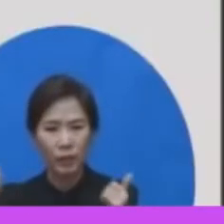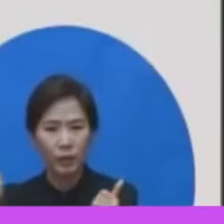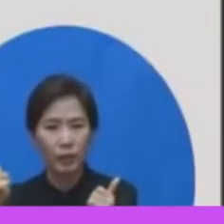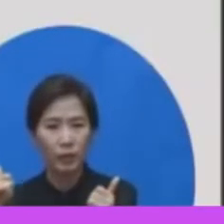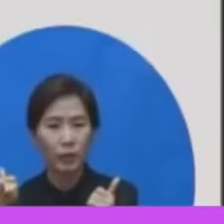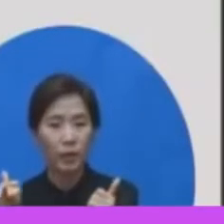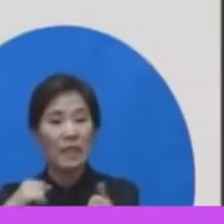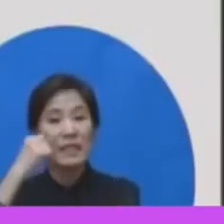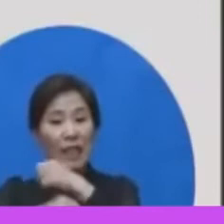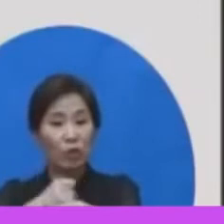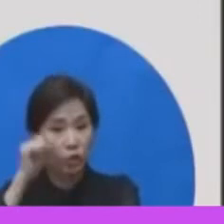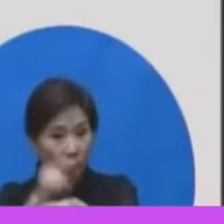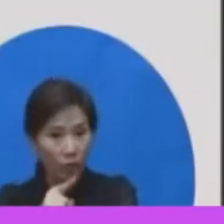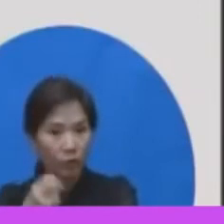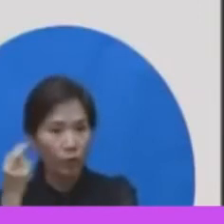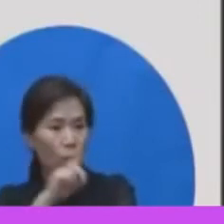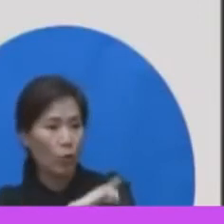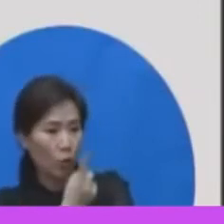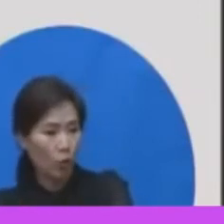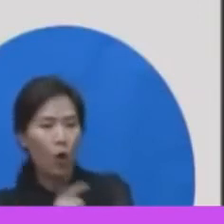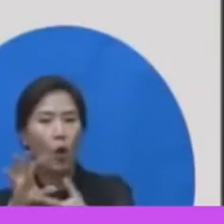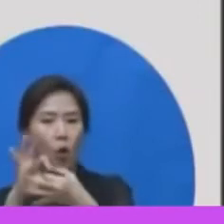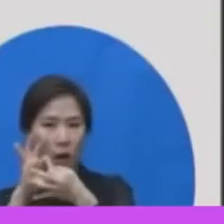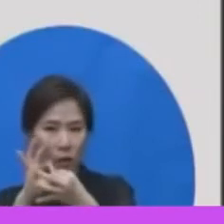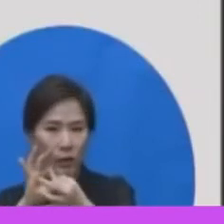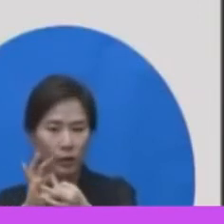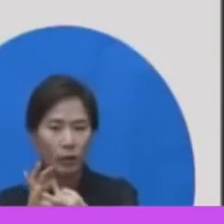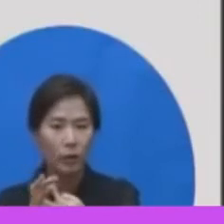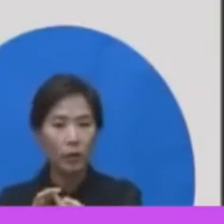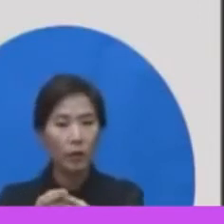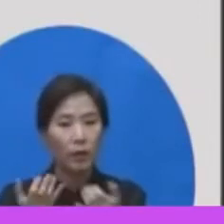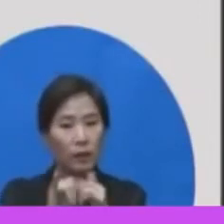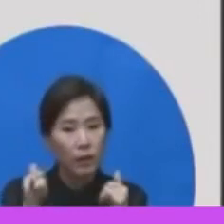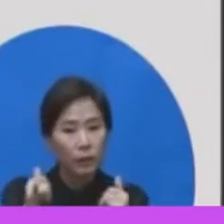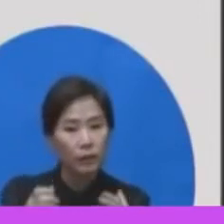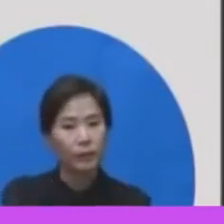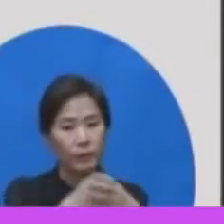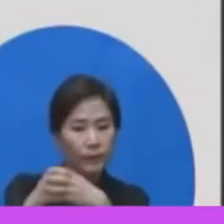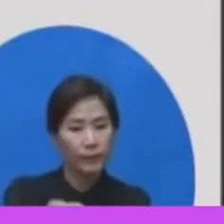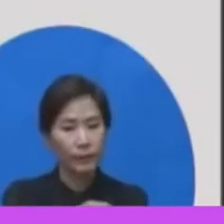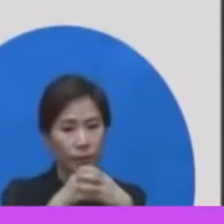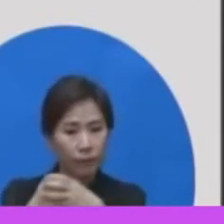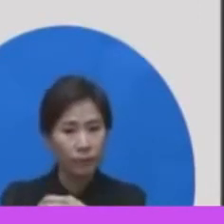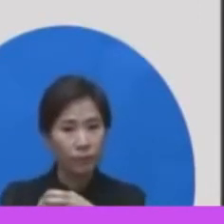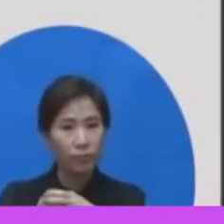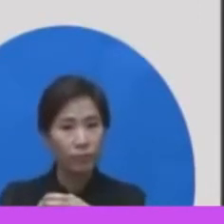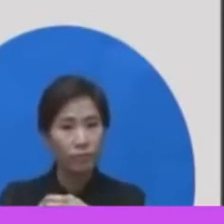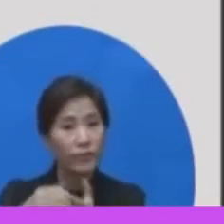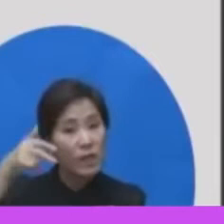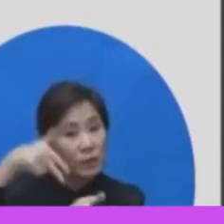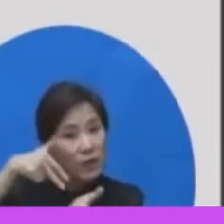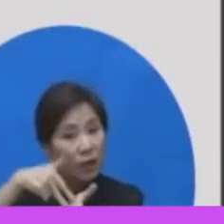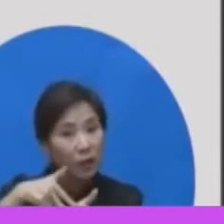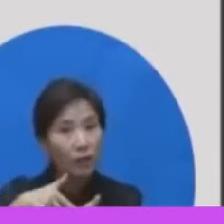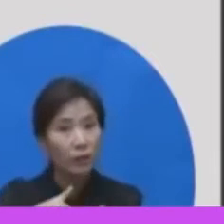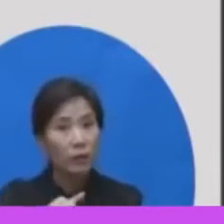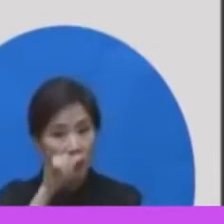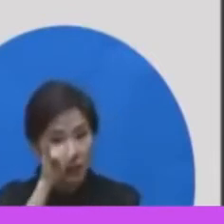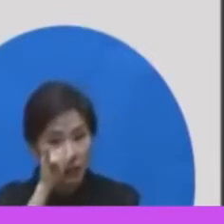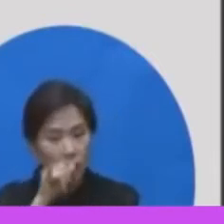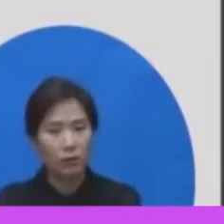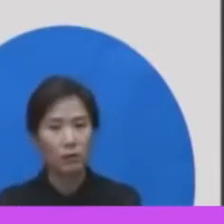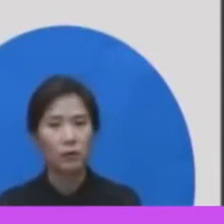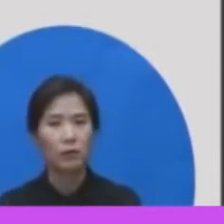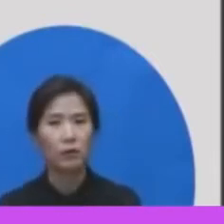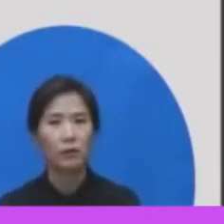관련해서는 어떻게 보면 추상적으로 집단적 노사관계 질서를 형성할 수 있는 주체라는 건데 좀 실제적인 기능을